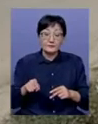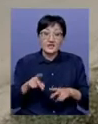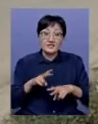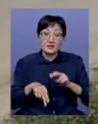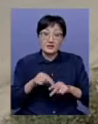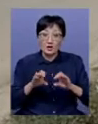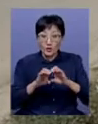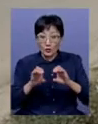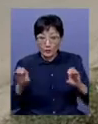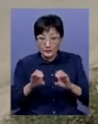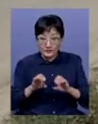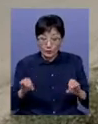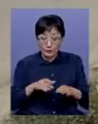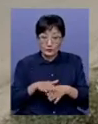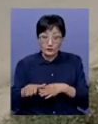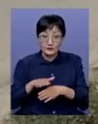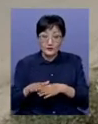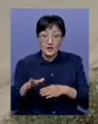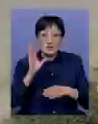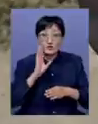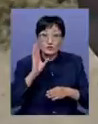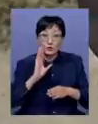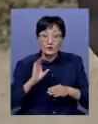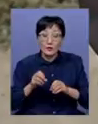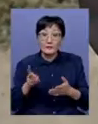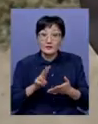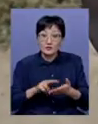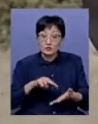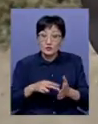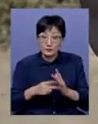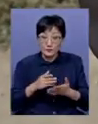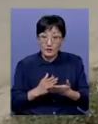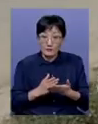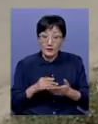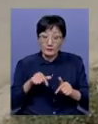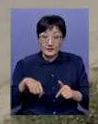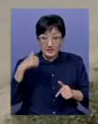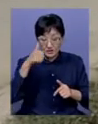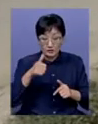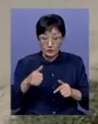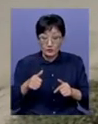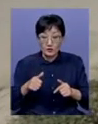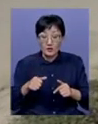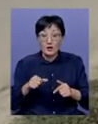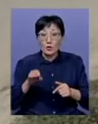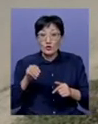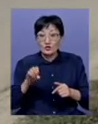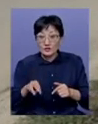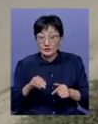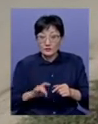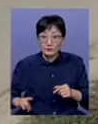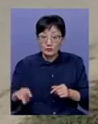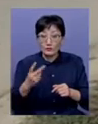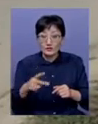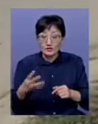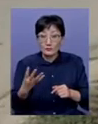салынған құбырларға толықтай суды береміз деп жоспарлап отыр. Биылғы жылға осы өжет ықшам ауданында